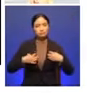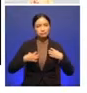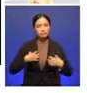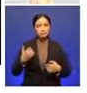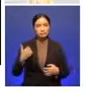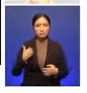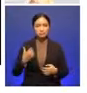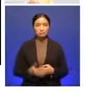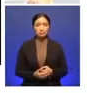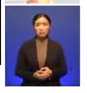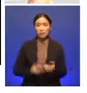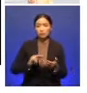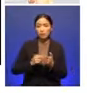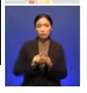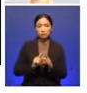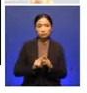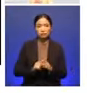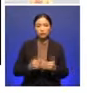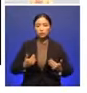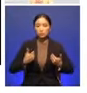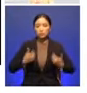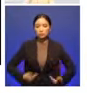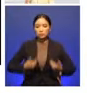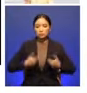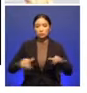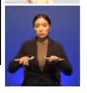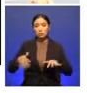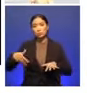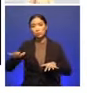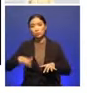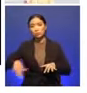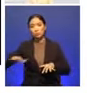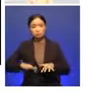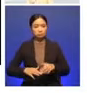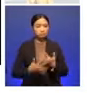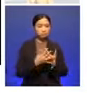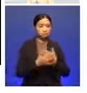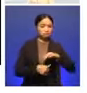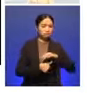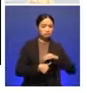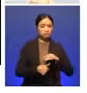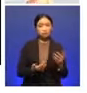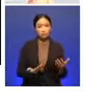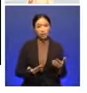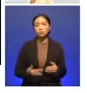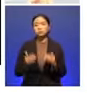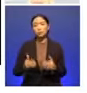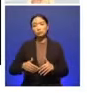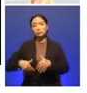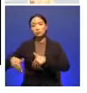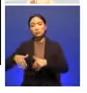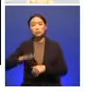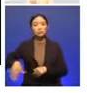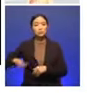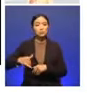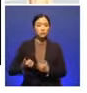านคือหมายความว่าให้แตกต่างจากชีวิตปกติถ้าคนปกติเขาอยู่กันแบบนี้นะคะมีอิสระที่จะทำอะไร